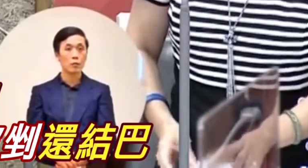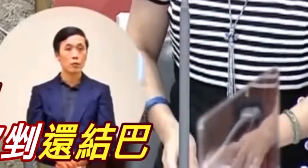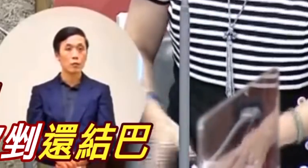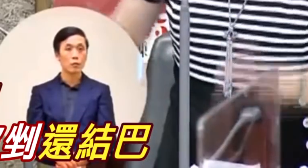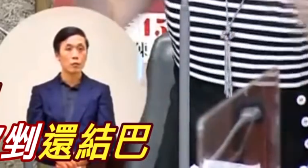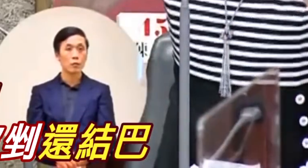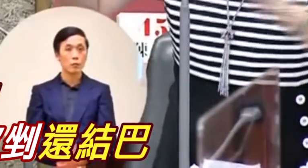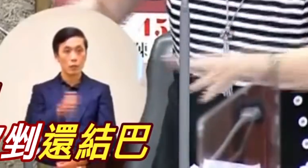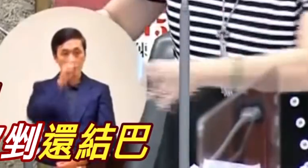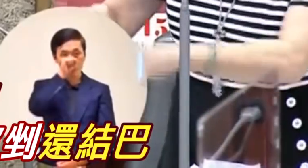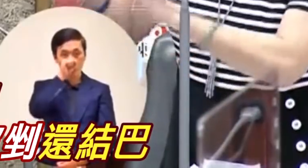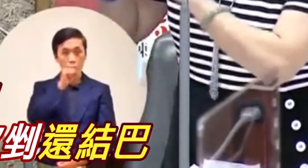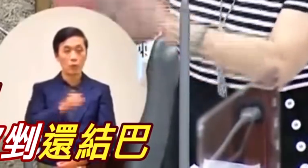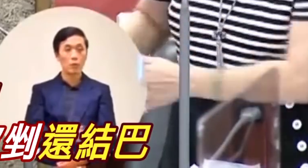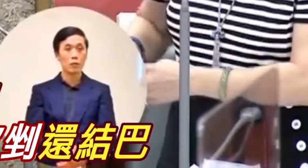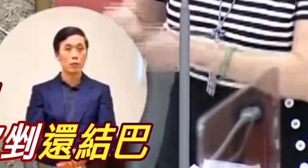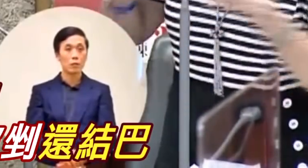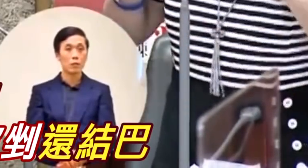好，